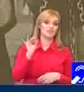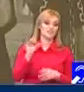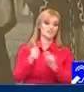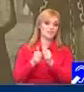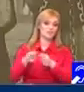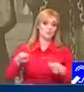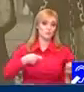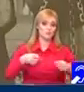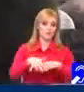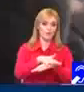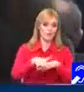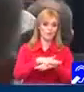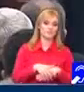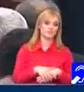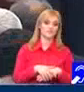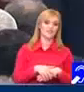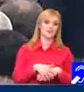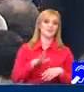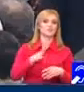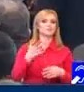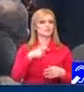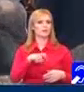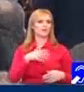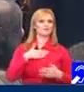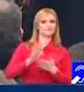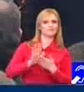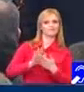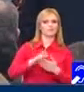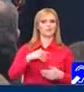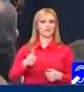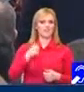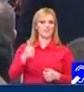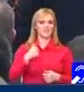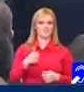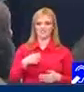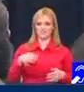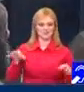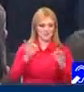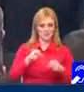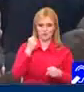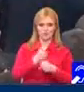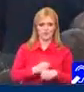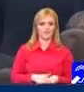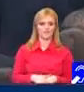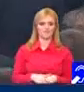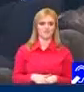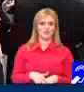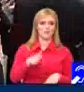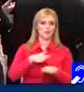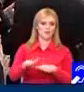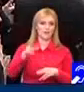reforma administrației publice cu care se tot laudă autoritățile nu a fost implementată până la capăt. De ce? E